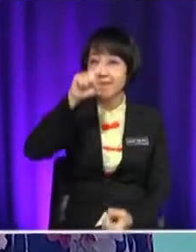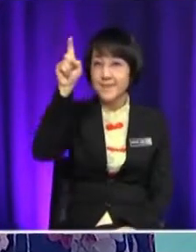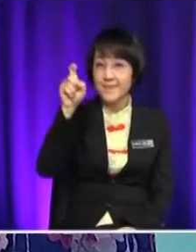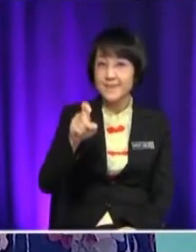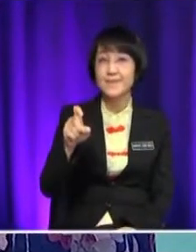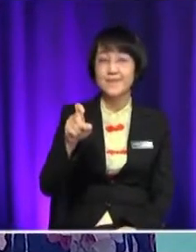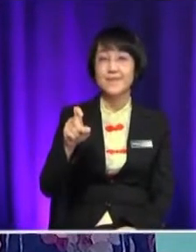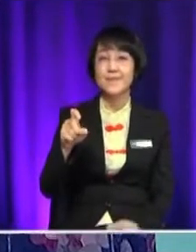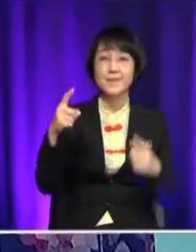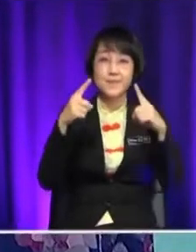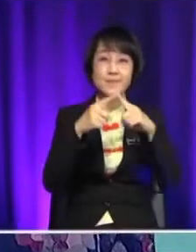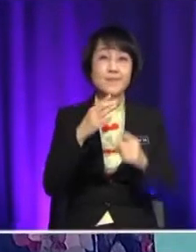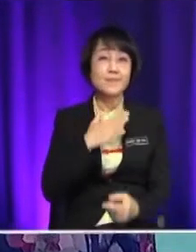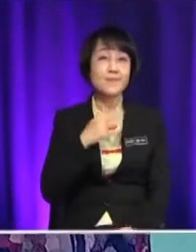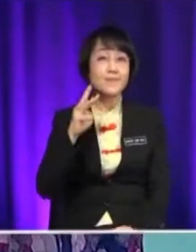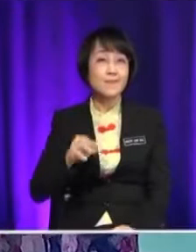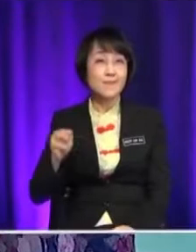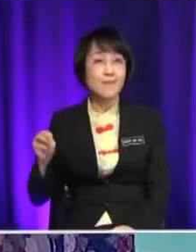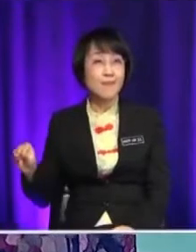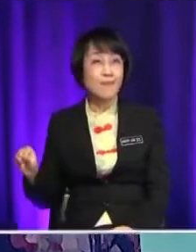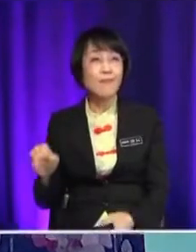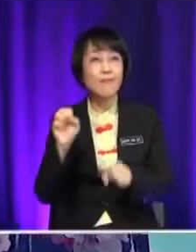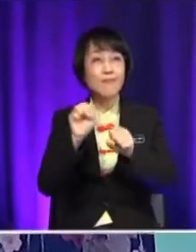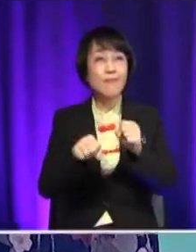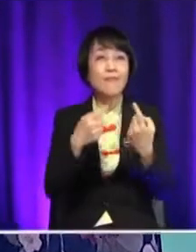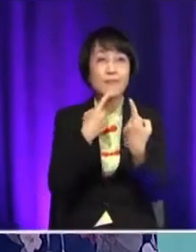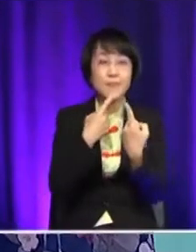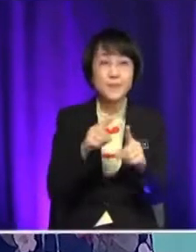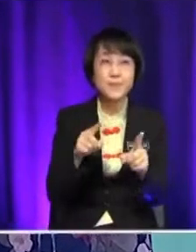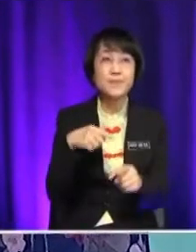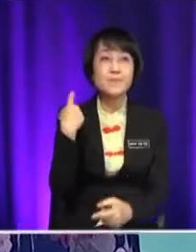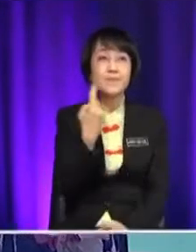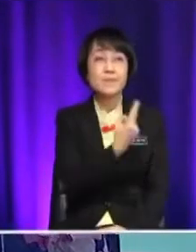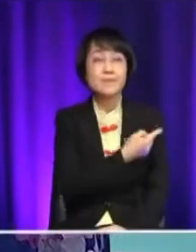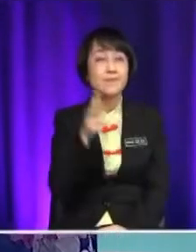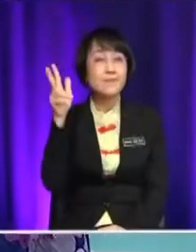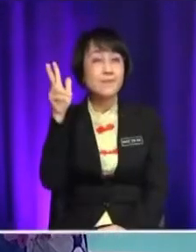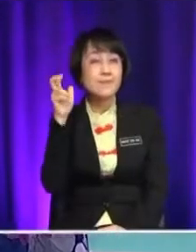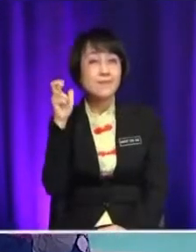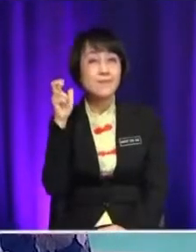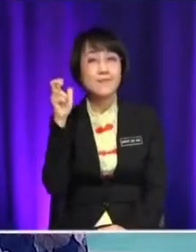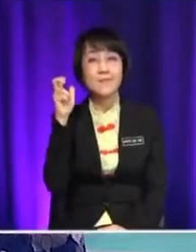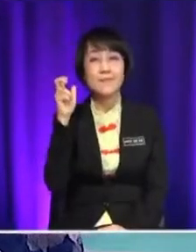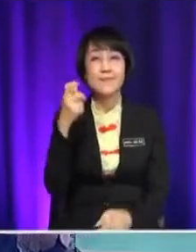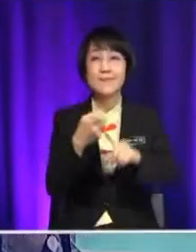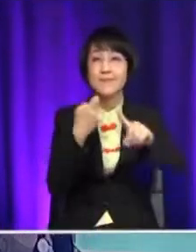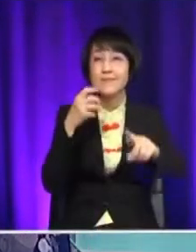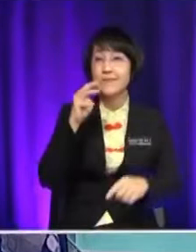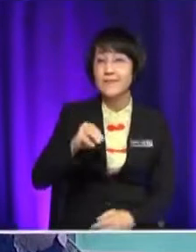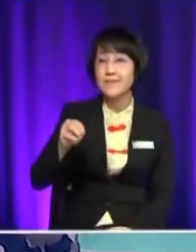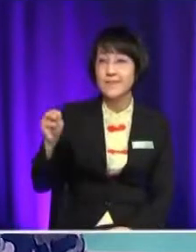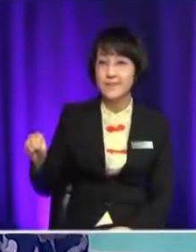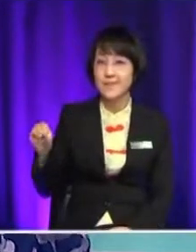saya lah Mira. Ya, cikgu. Supaya jawapan tu kita dengar dulu pandangan mereka berdasarkan pengetahuan